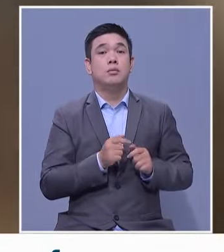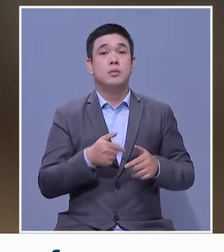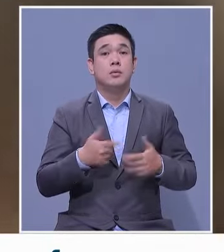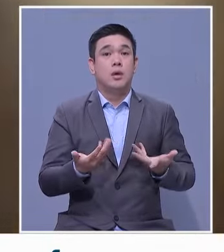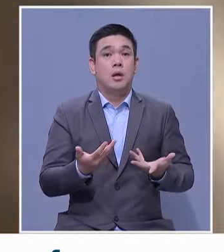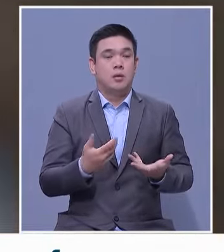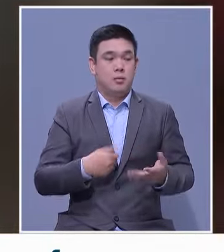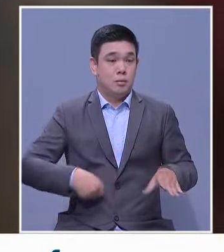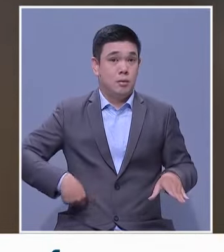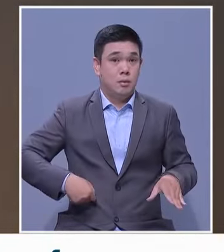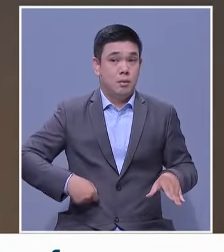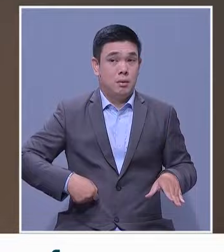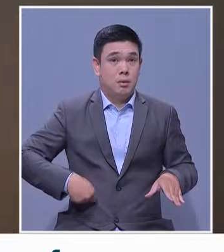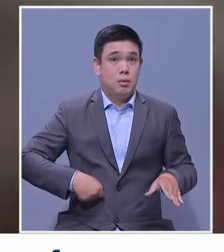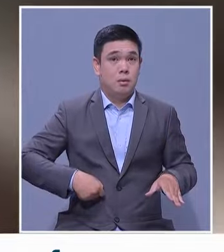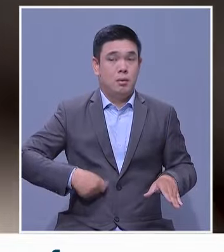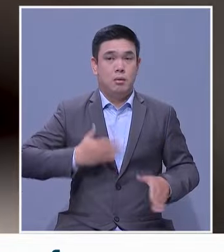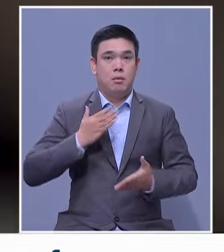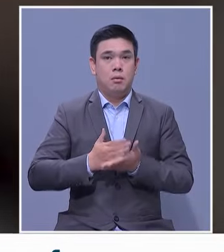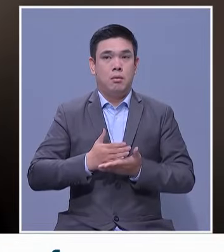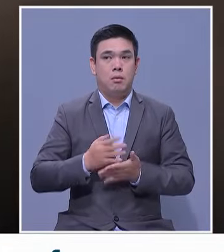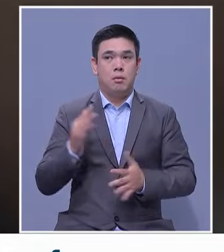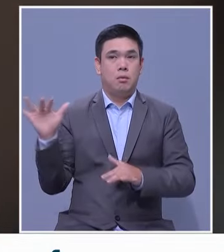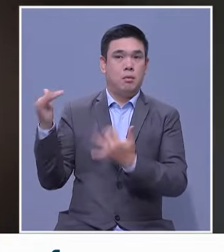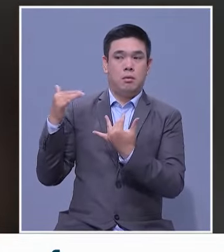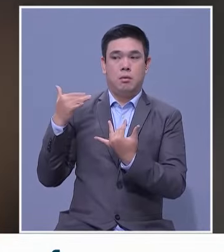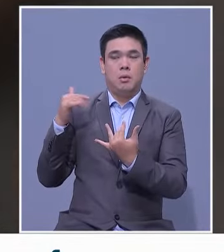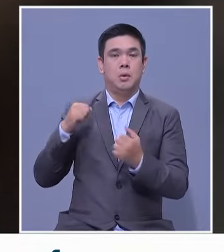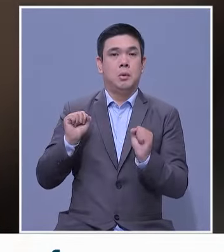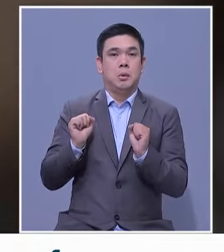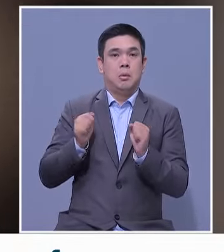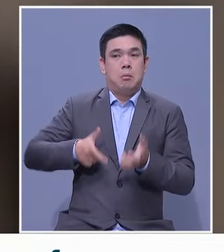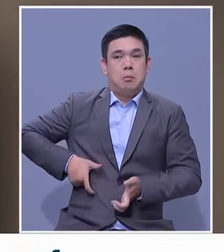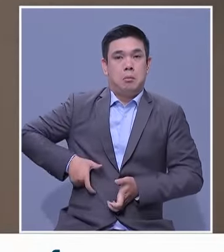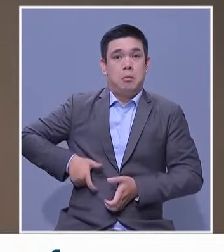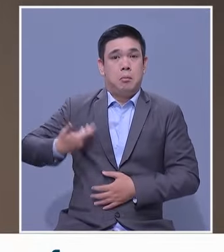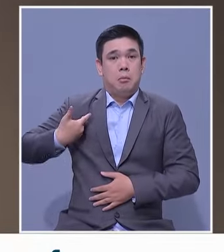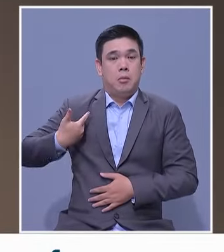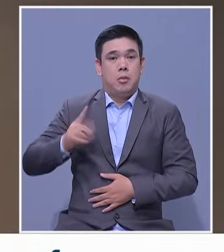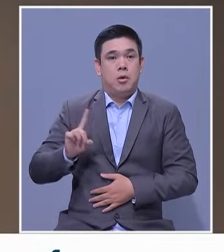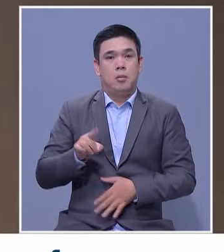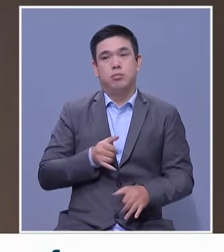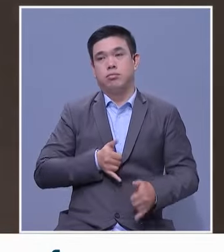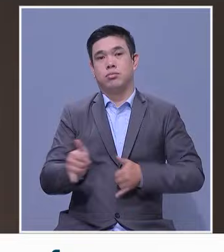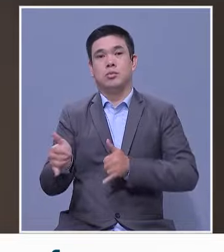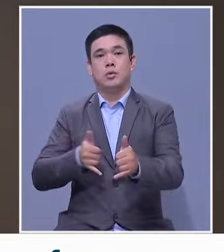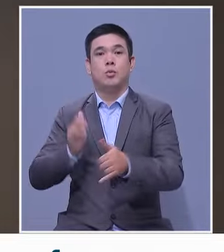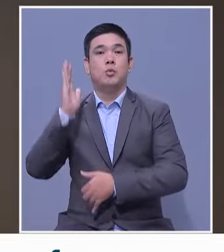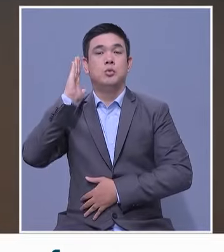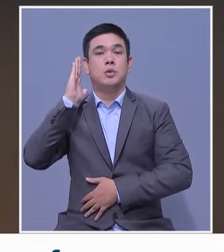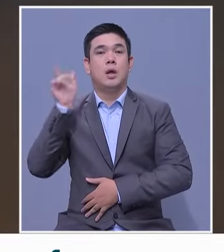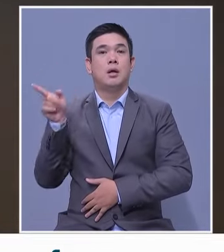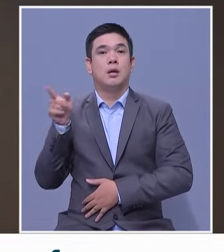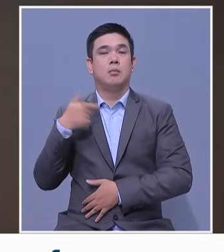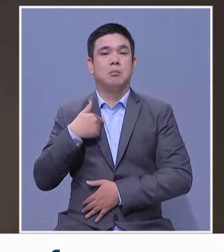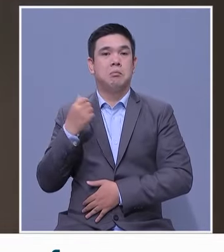คือไม่กล้าที่จะแทงสนุกกันแล้วอ่ะ พอได้ยินว่าตำรวจก็ไม่รู้ว่าจะมีอาวุธมีปืนด้วยหรือเปล่าค่ะ กลัวว่าเดี๋ยวชายคนนี้ที่อ้างว่าเป็น